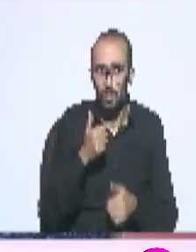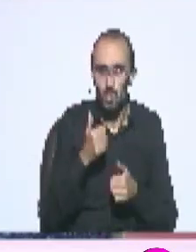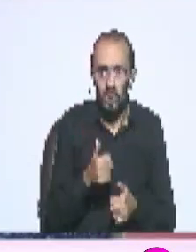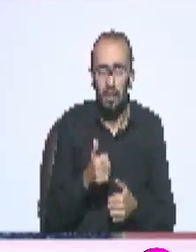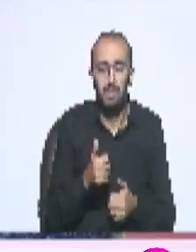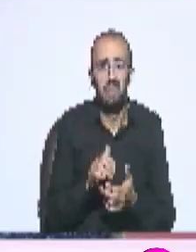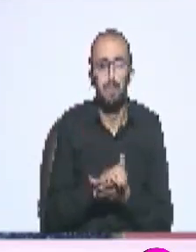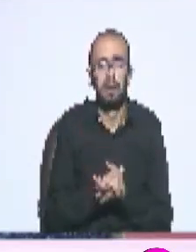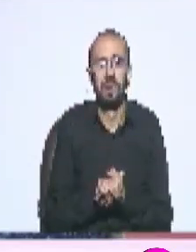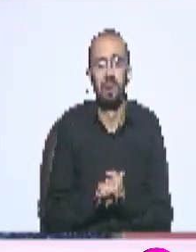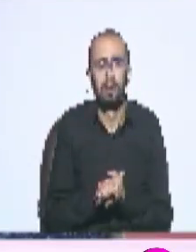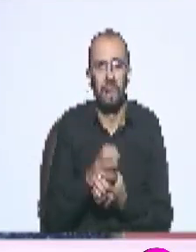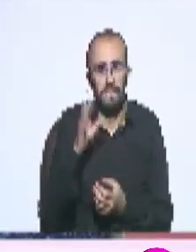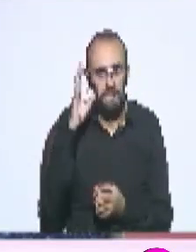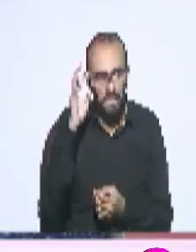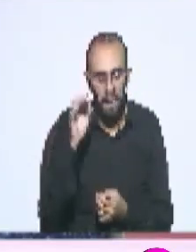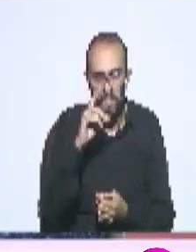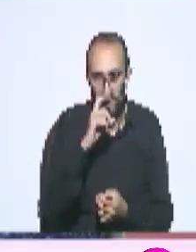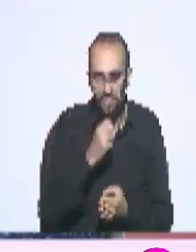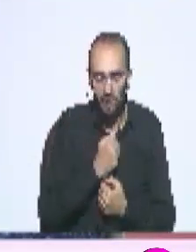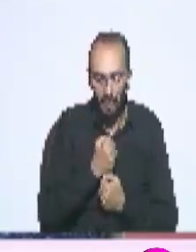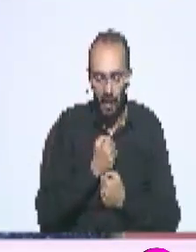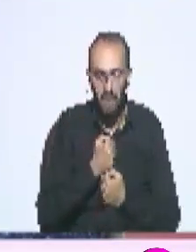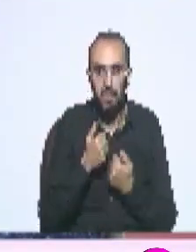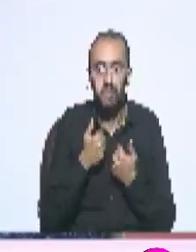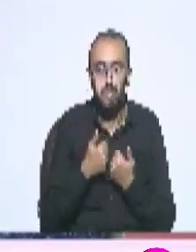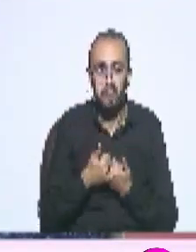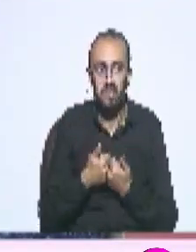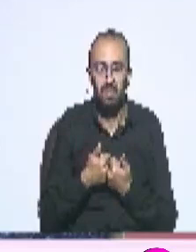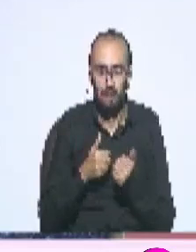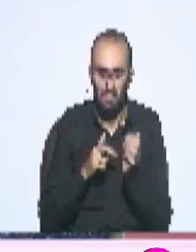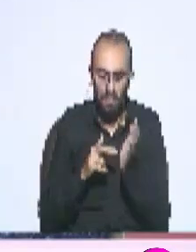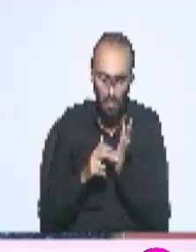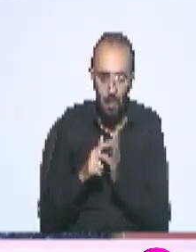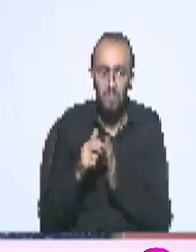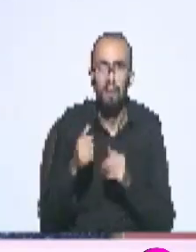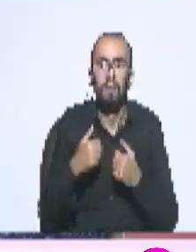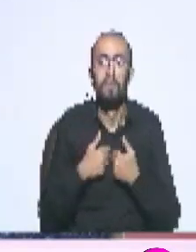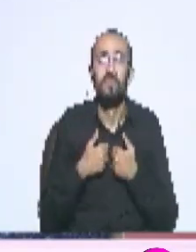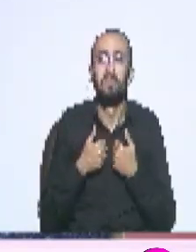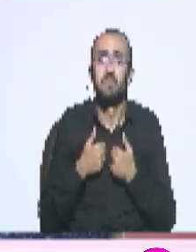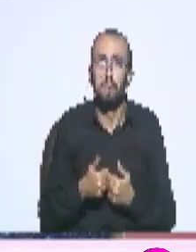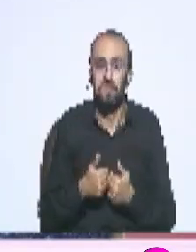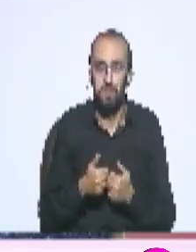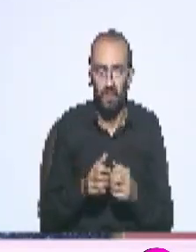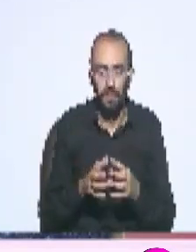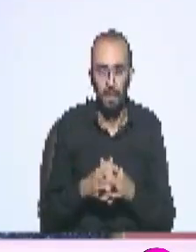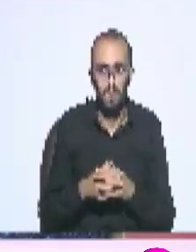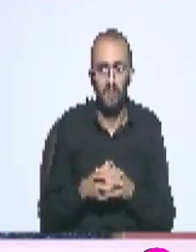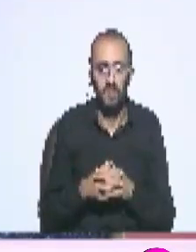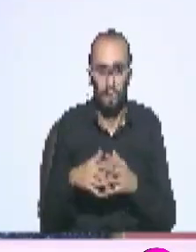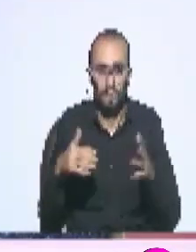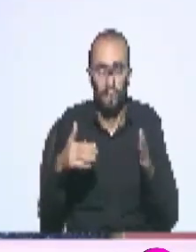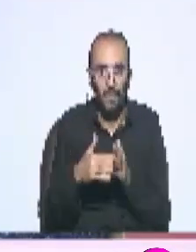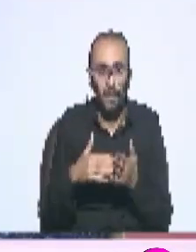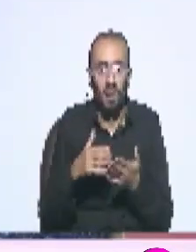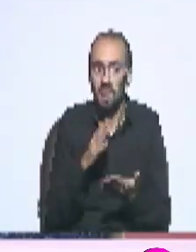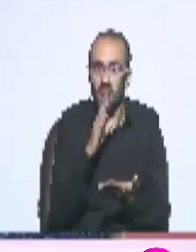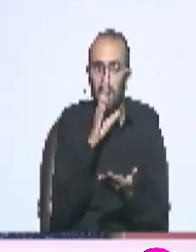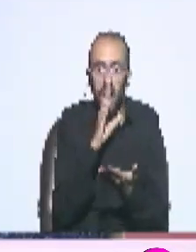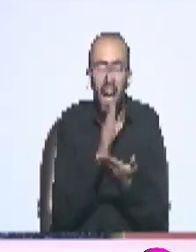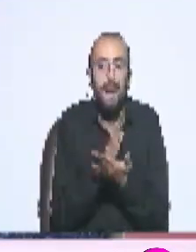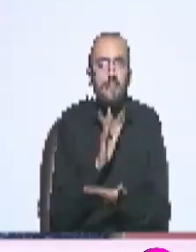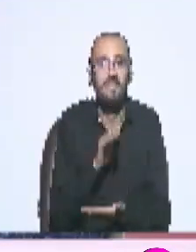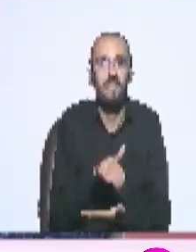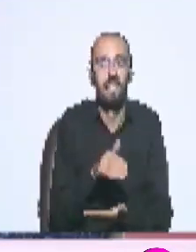سلف اويرنس يعني عارف عن نفسي كل يوم باخد خطوات بعرف بيها ذاتي اكتر بوصل لحاجه اسمها الاستحقاق انا